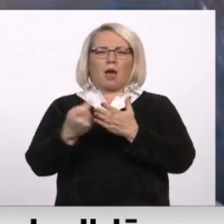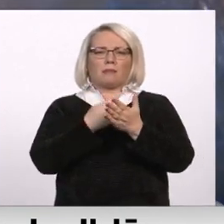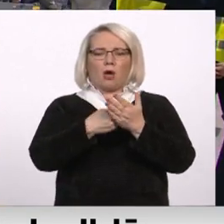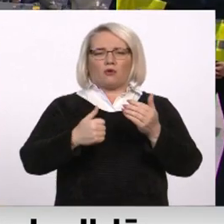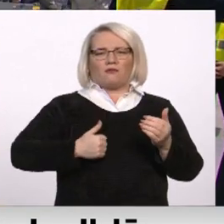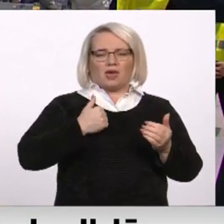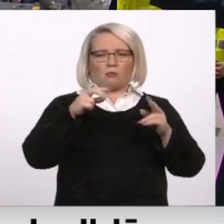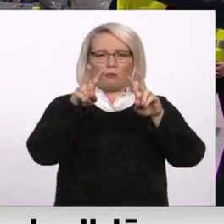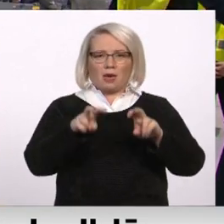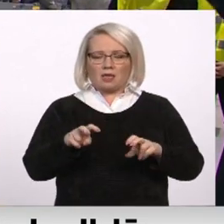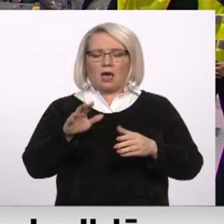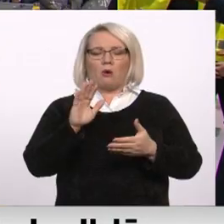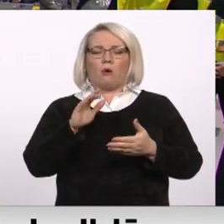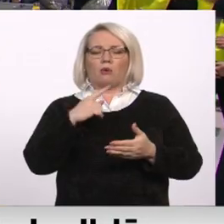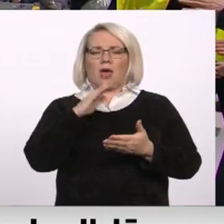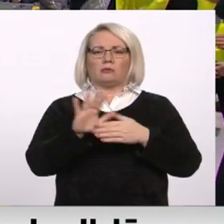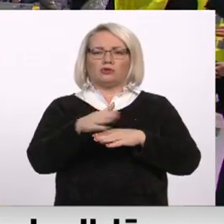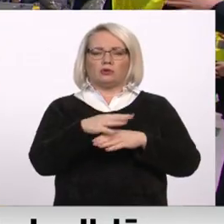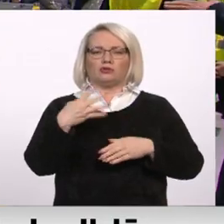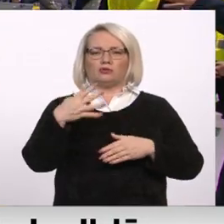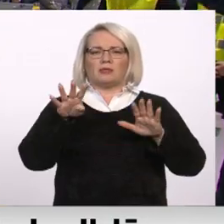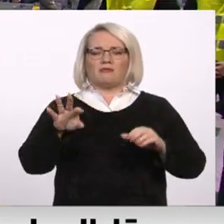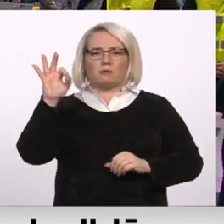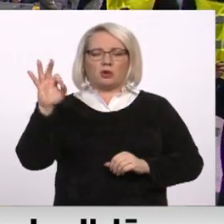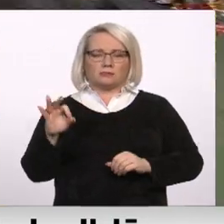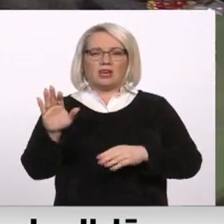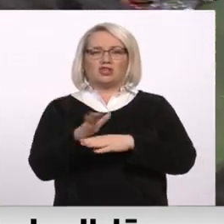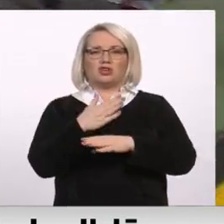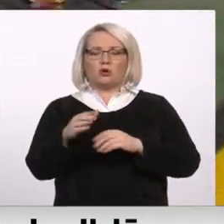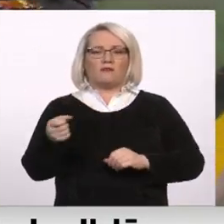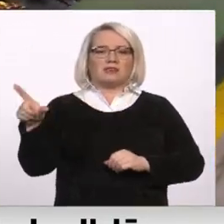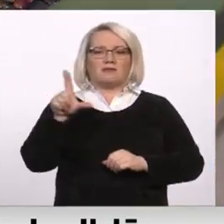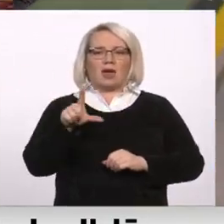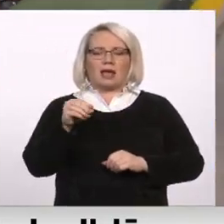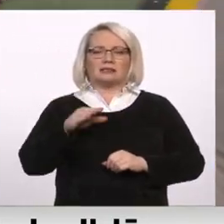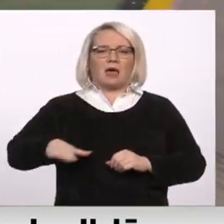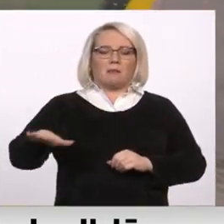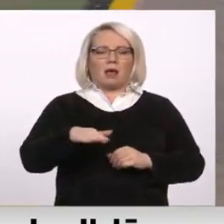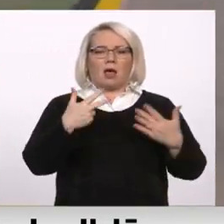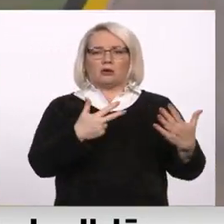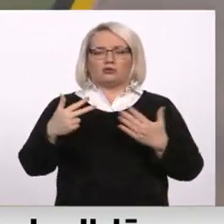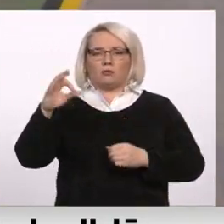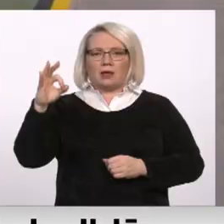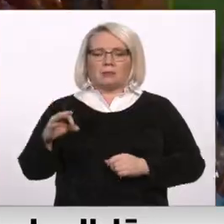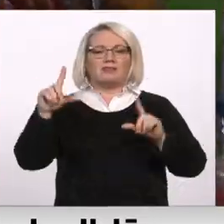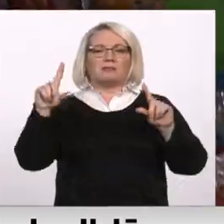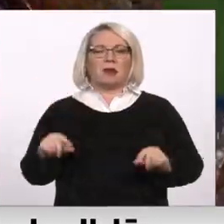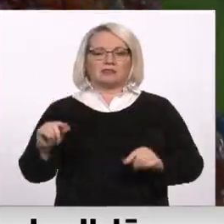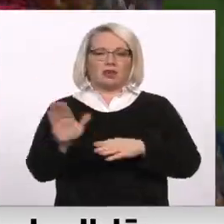atkritumu šķiro 79% iedzīvotāji. Visvairāk šķirotāji ir Zemgalē – 88%, bet vismazāk Latgalē